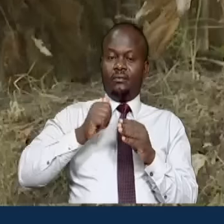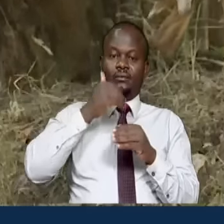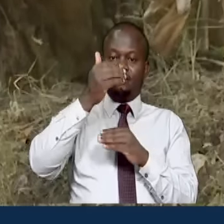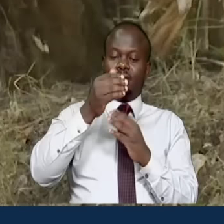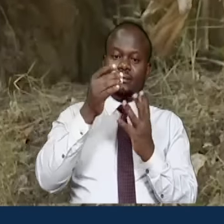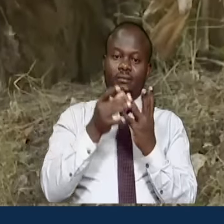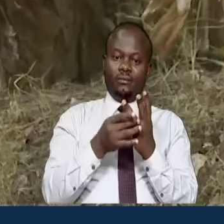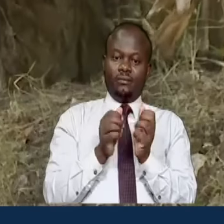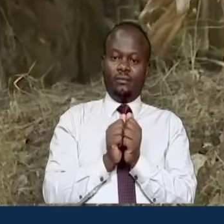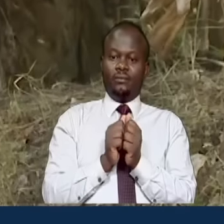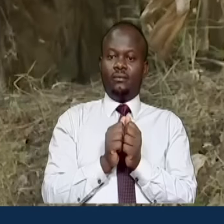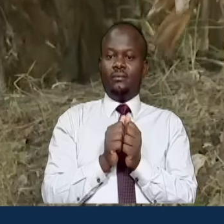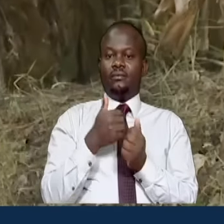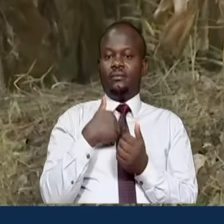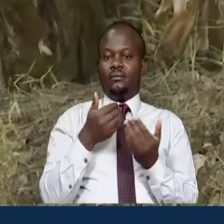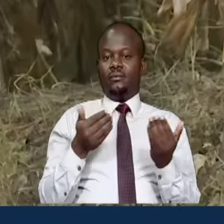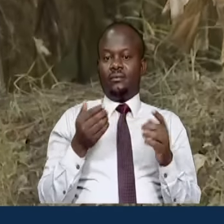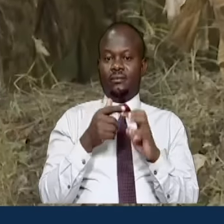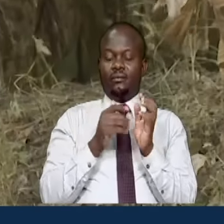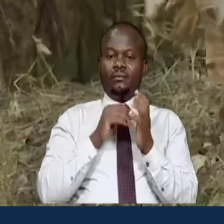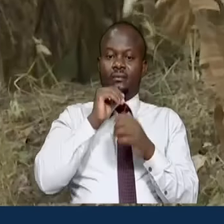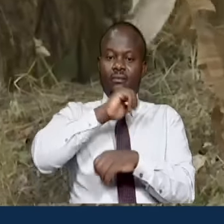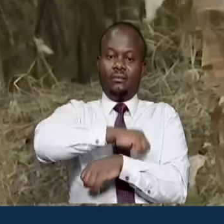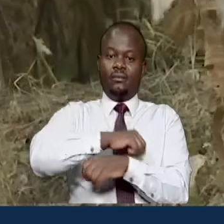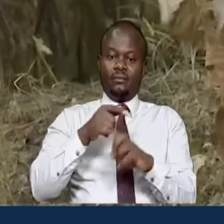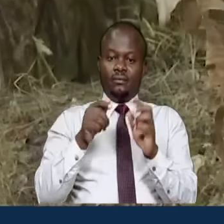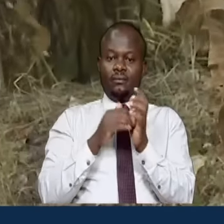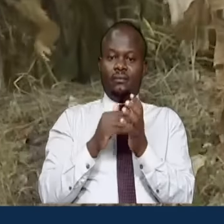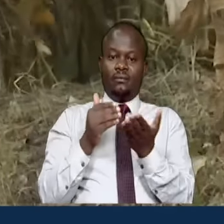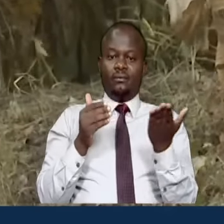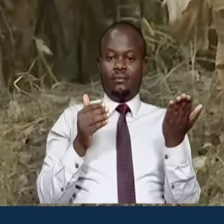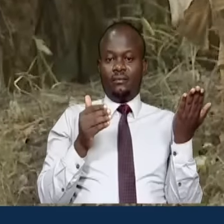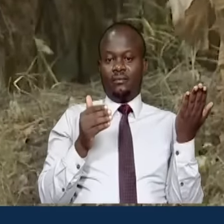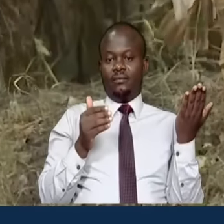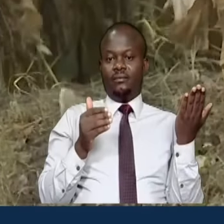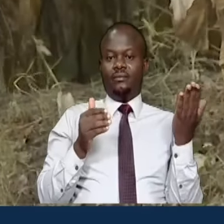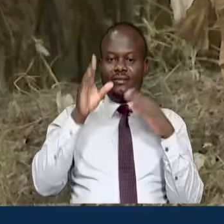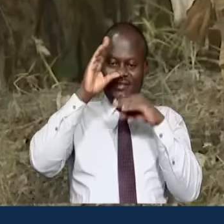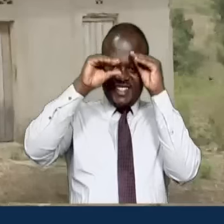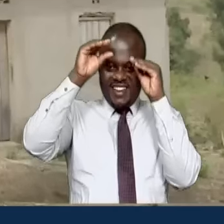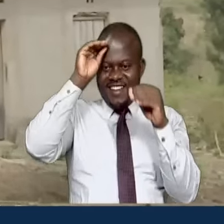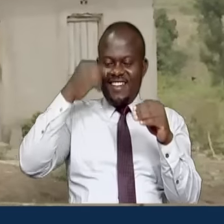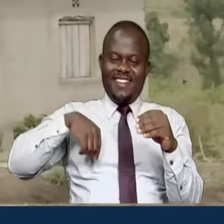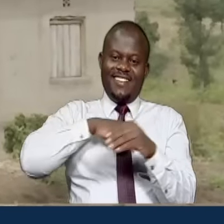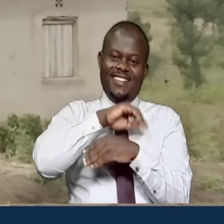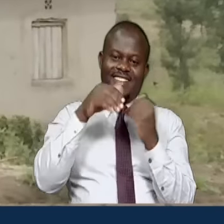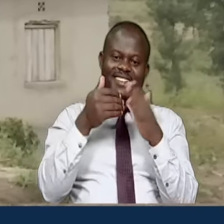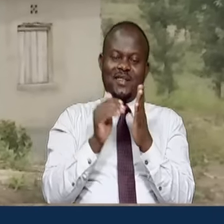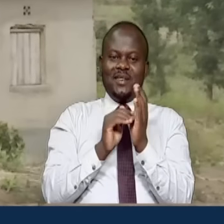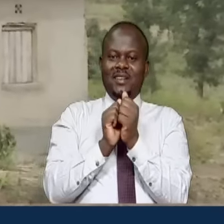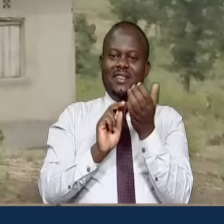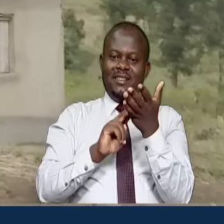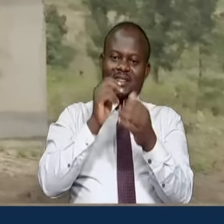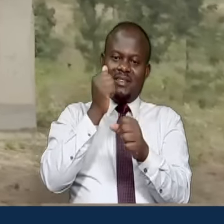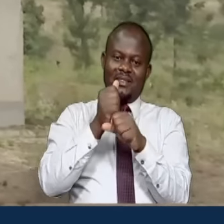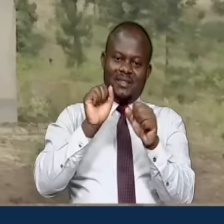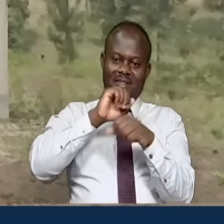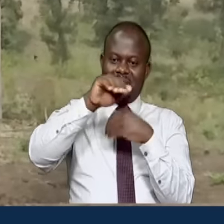gushyingirwa. Afite umwana wize ariko nta mashuri yabonye, ariko yabonye umugabo ufite wize. ariko umuntu akoresha uko ashoboye kose